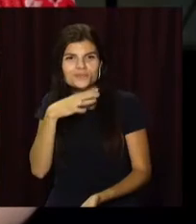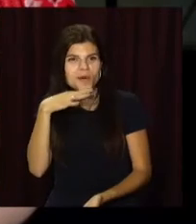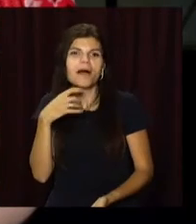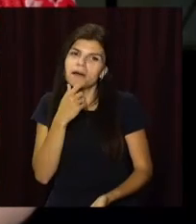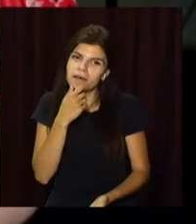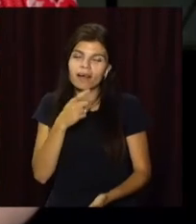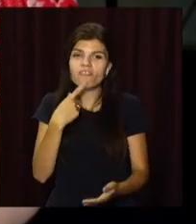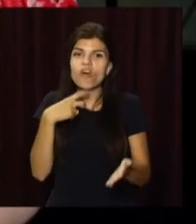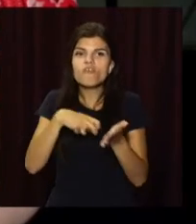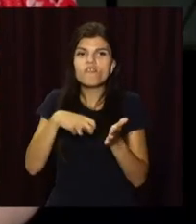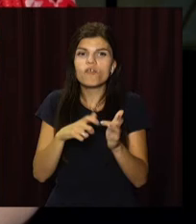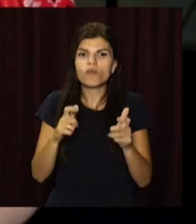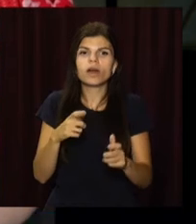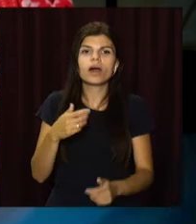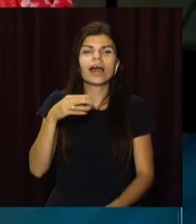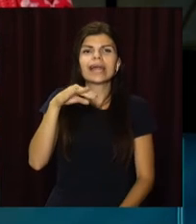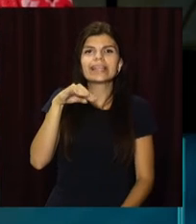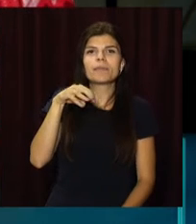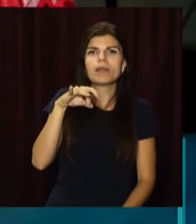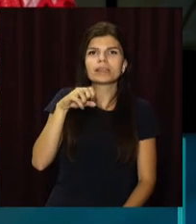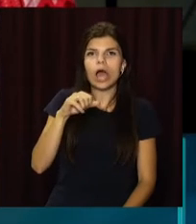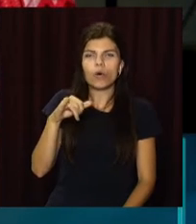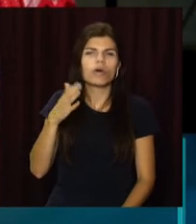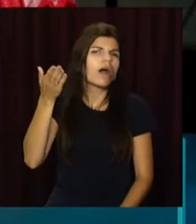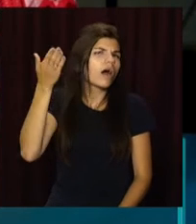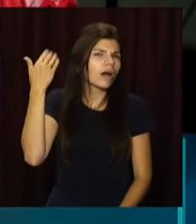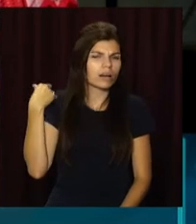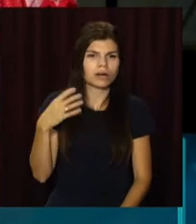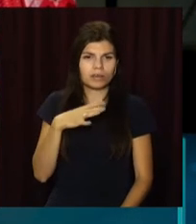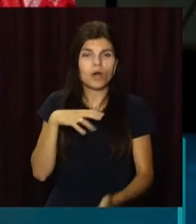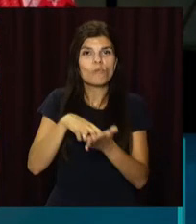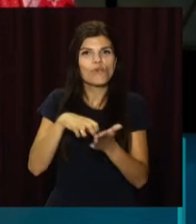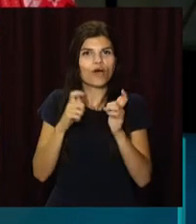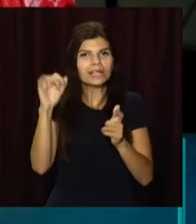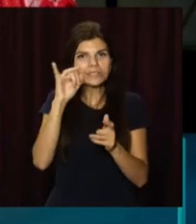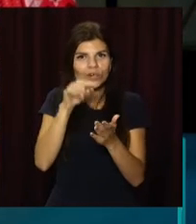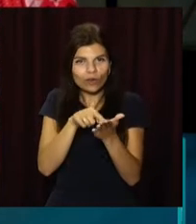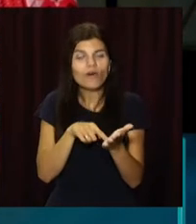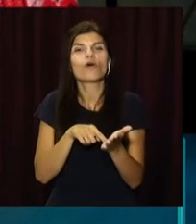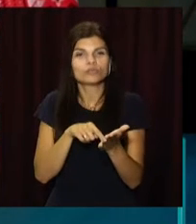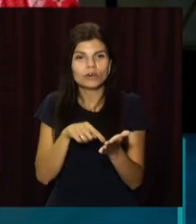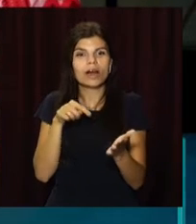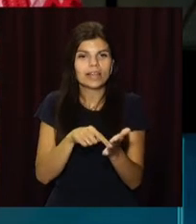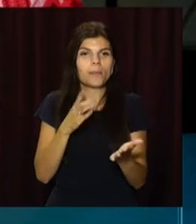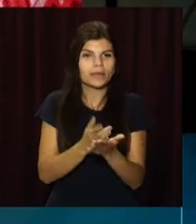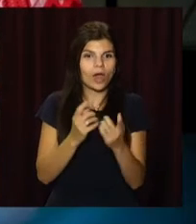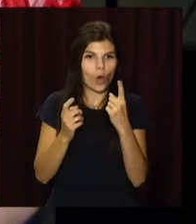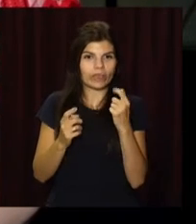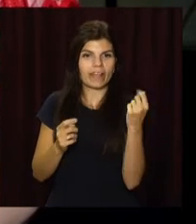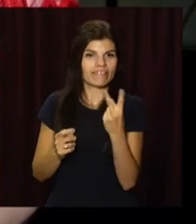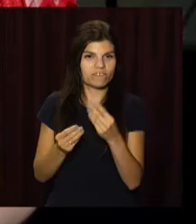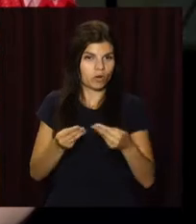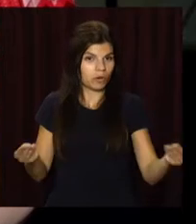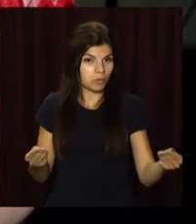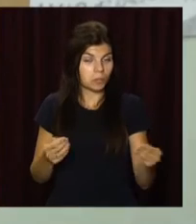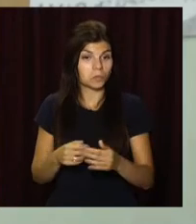конверт, відправлений із Теміртау батькам Миколи Літошки з листами, звісно, один на двох, там одна буква. Н,